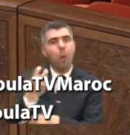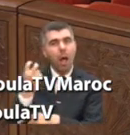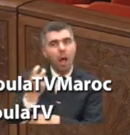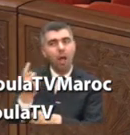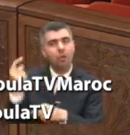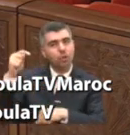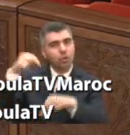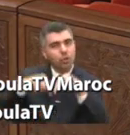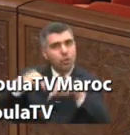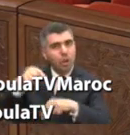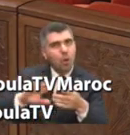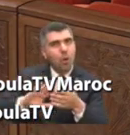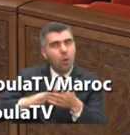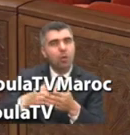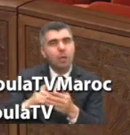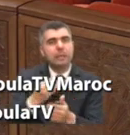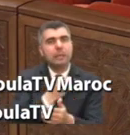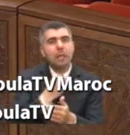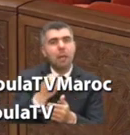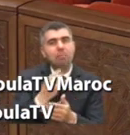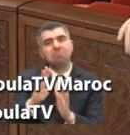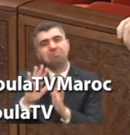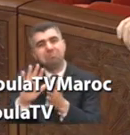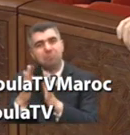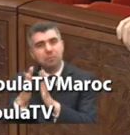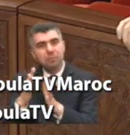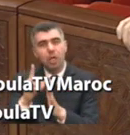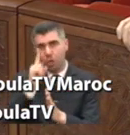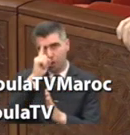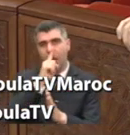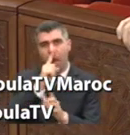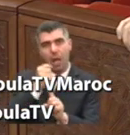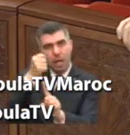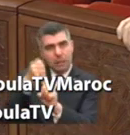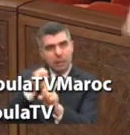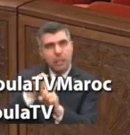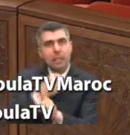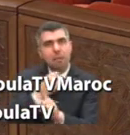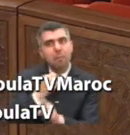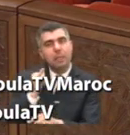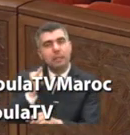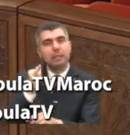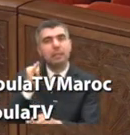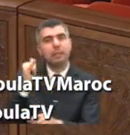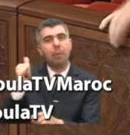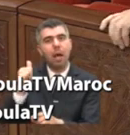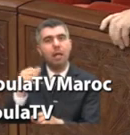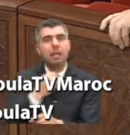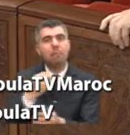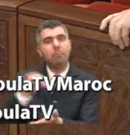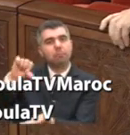أساسية، كيكون أن طبيب مؤقت مرة، ولكن حنا كنشتغلوا باش يمكن نوصلوا الى طبيب قار، وهذه المساله هي مرتبطه بالاختيار ديال